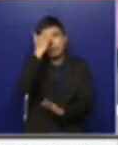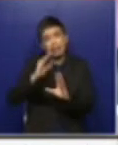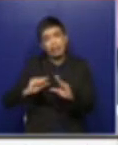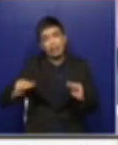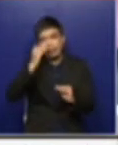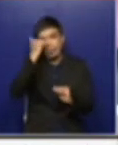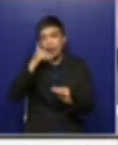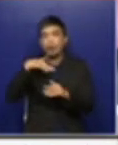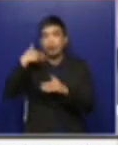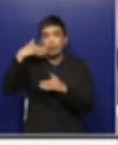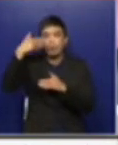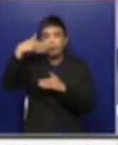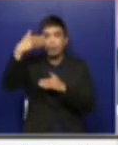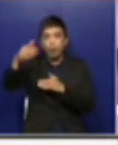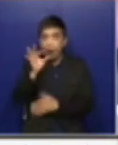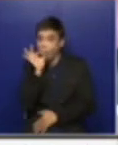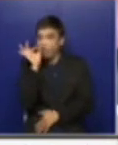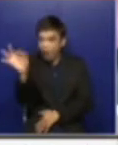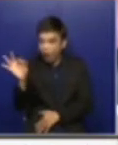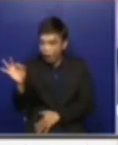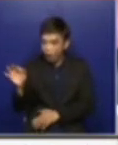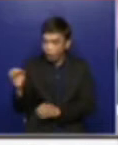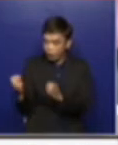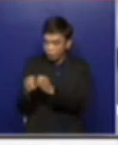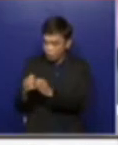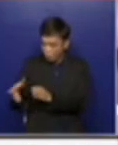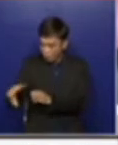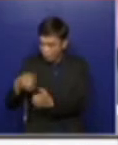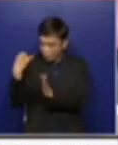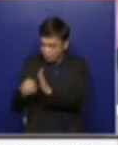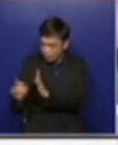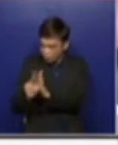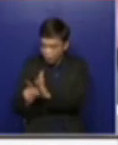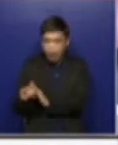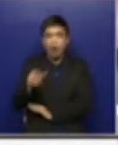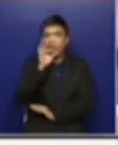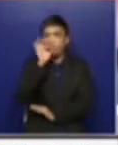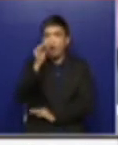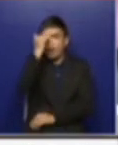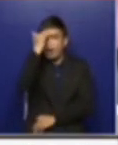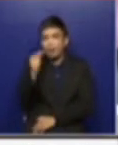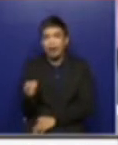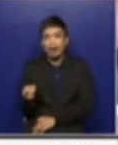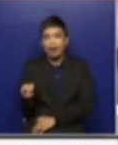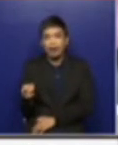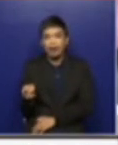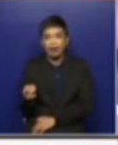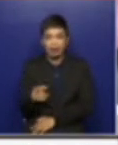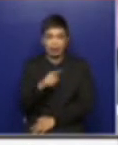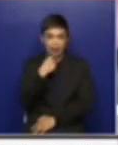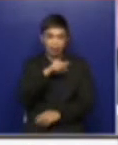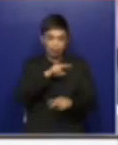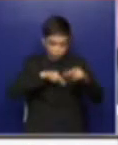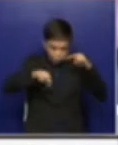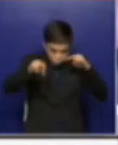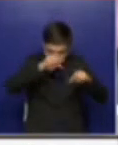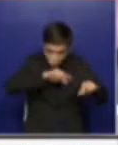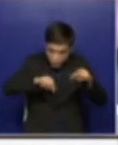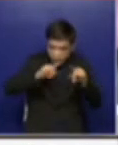ากจะฟ้องก็ฟ้องเขาเพราะฉะนั้นไอ้เรื่องกรรมการดูแลการบุกรุกที่ดินของรัฐนี่เลิก